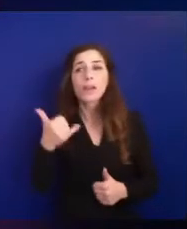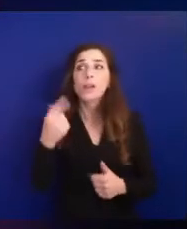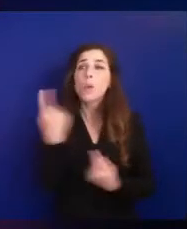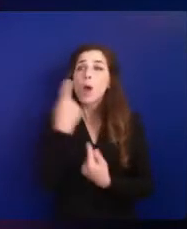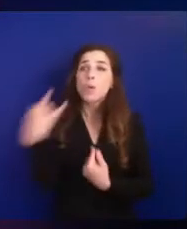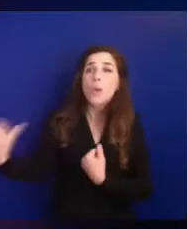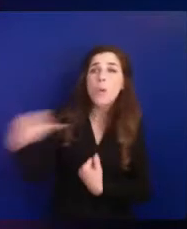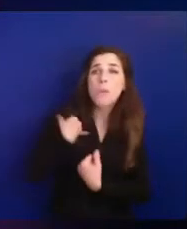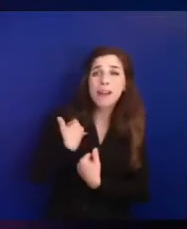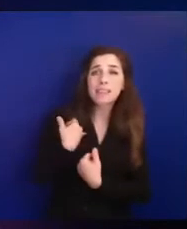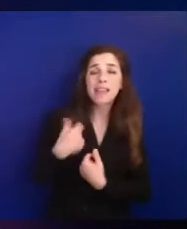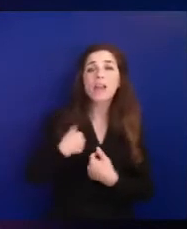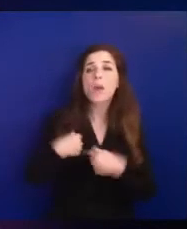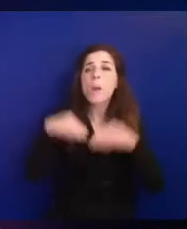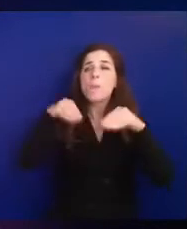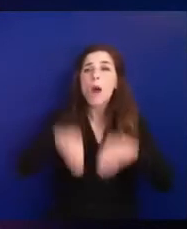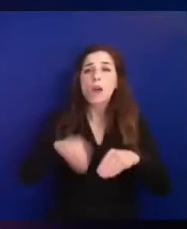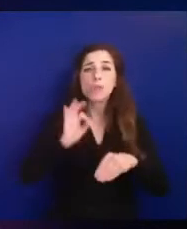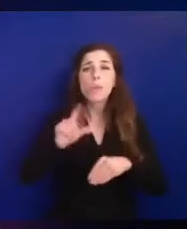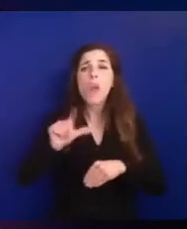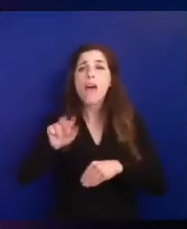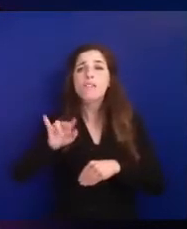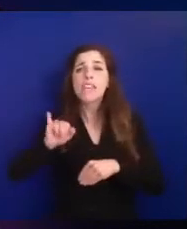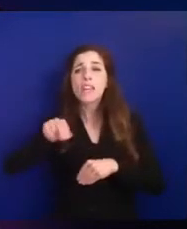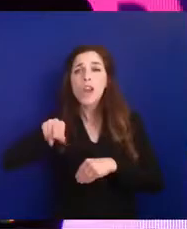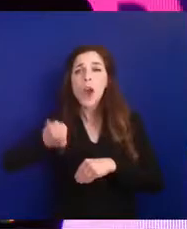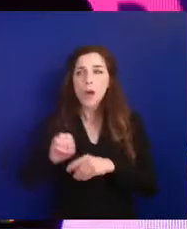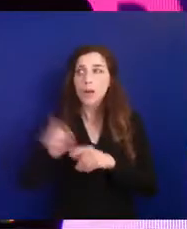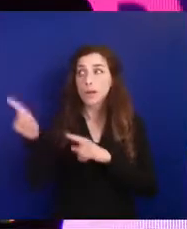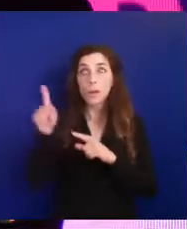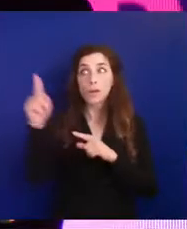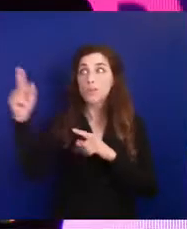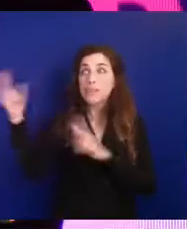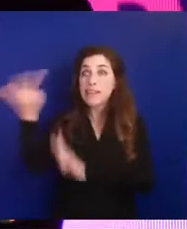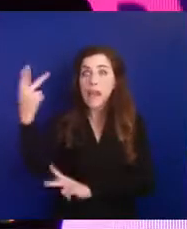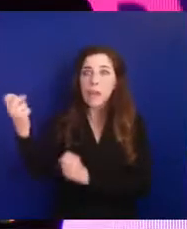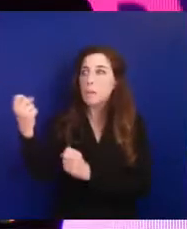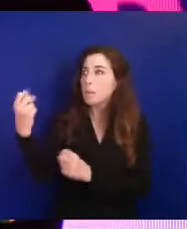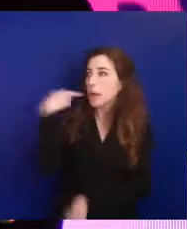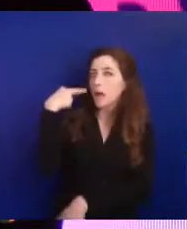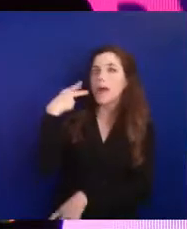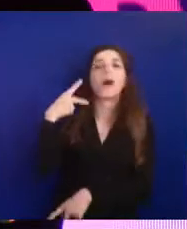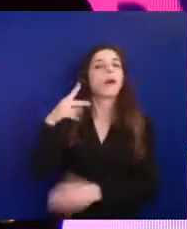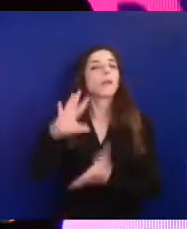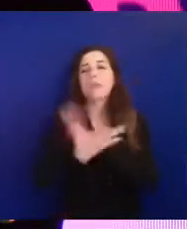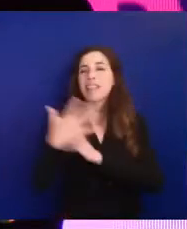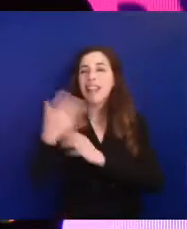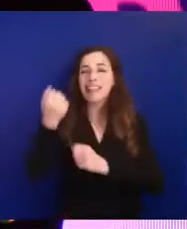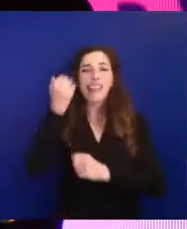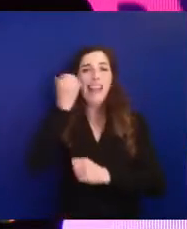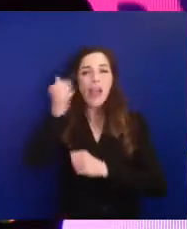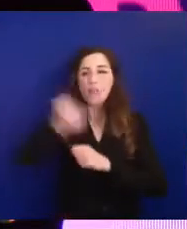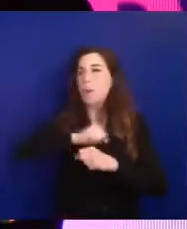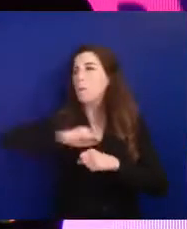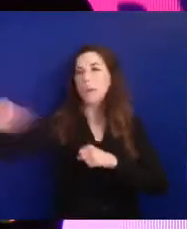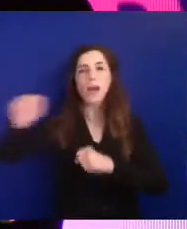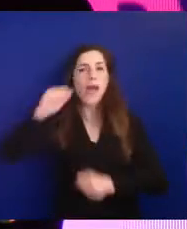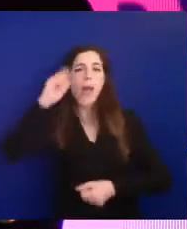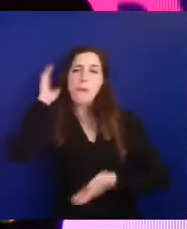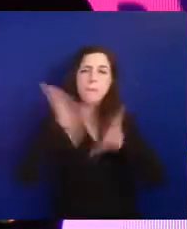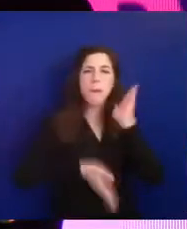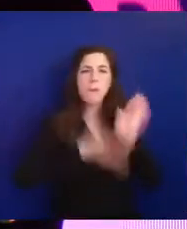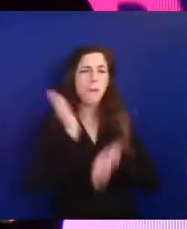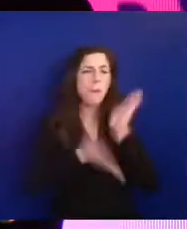accorsero mi strapparono il telefono ricominciarono a colpirmi sempre più forte era già buio